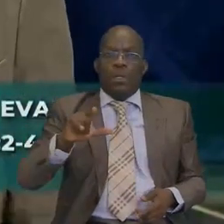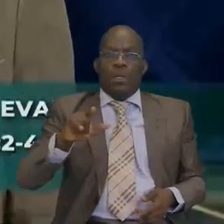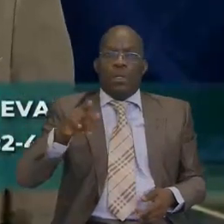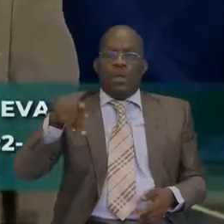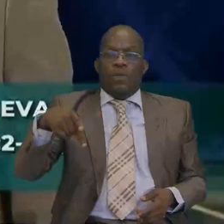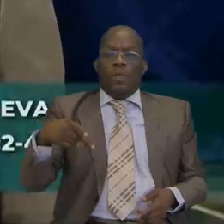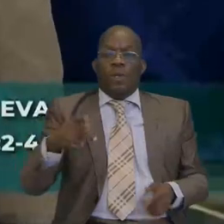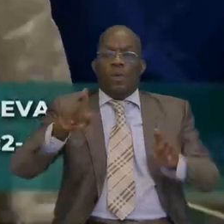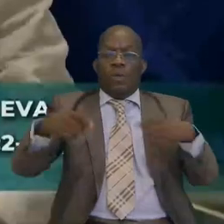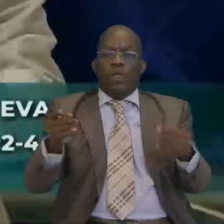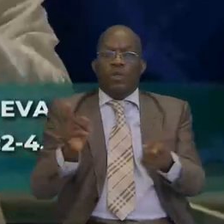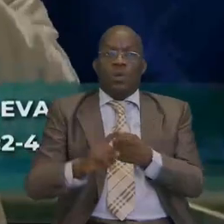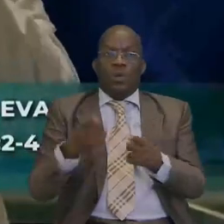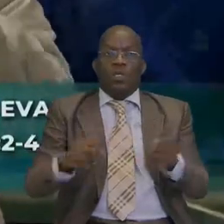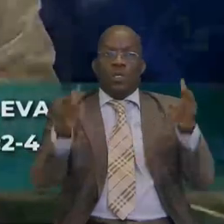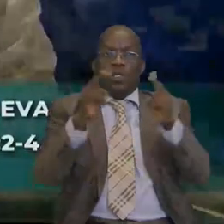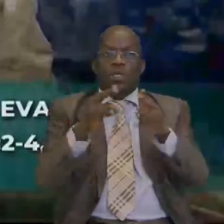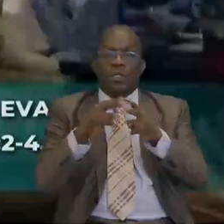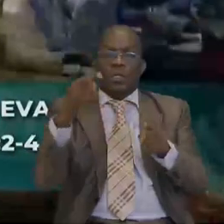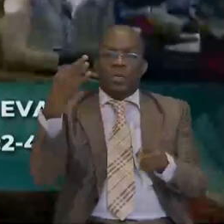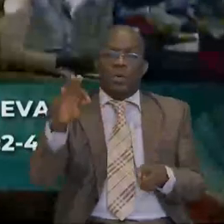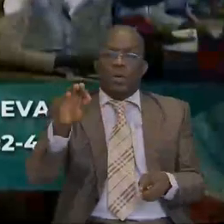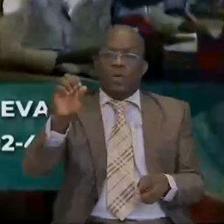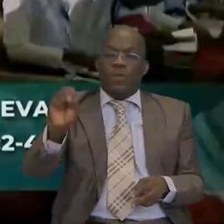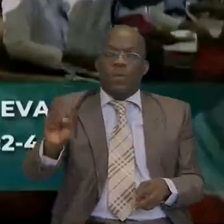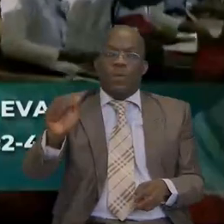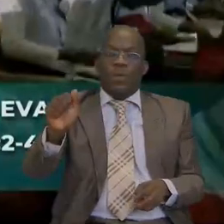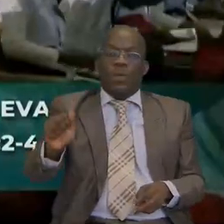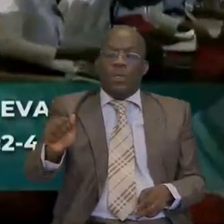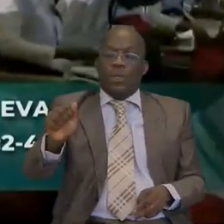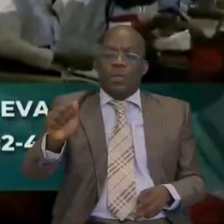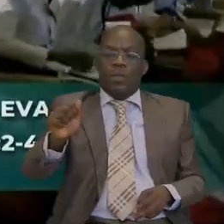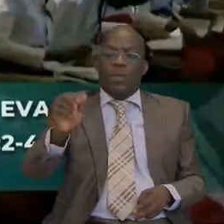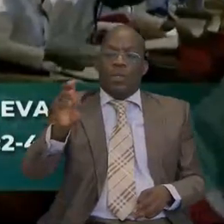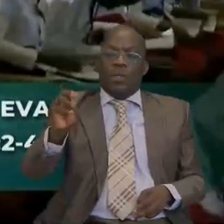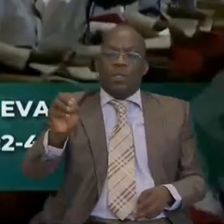Philippe étant descendu dans la ville de Samarie, il prêcha le Christ.